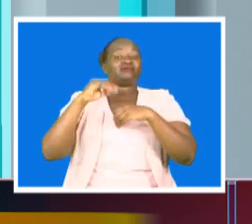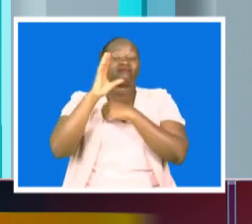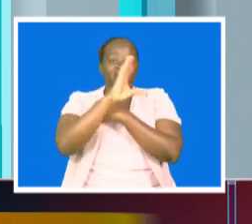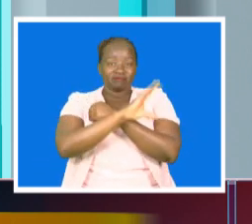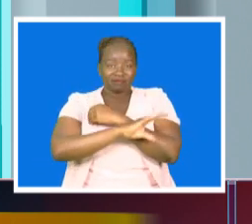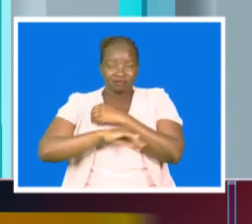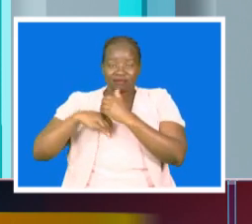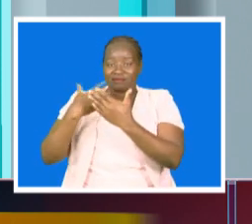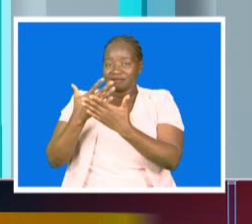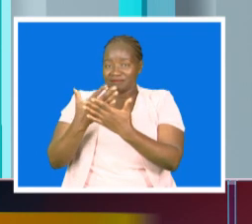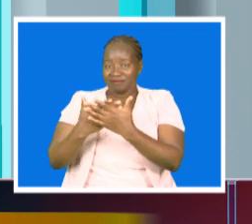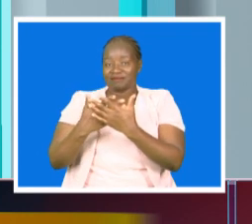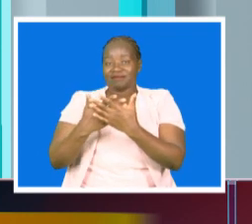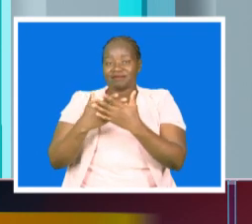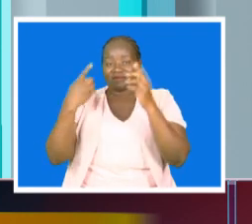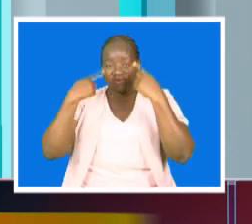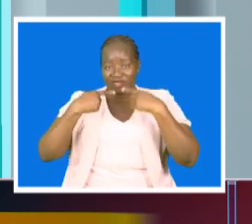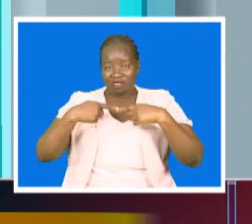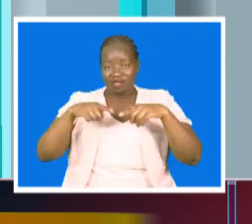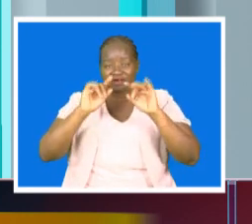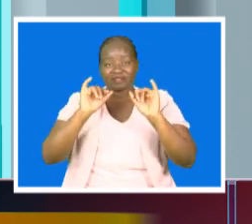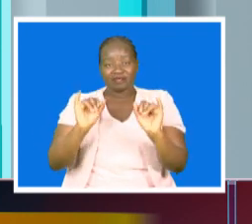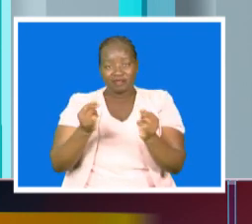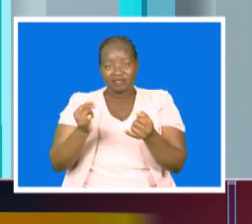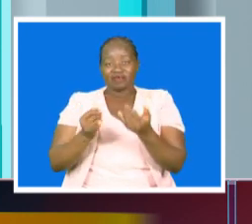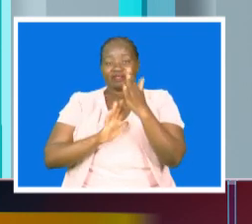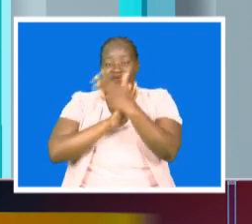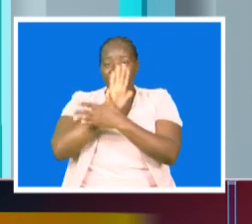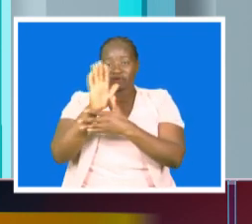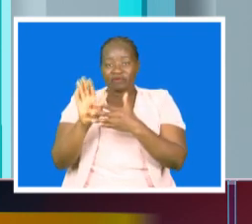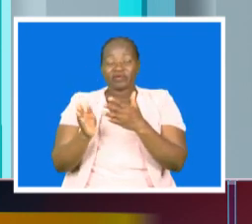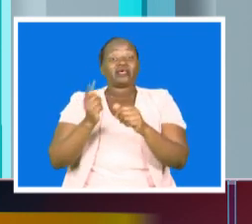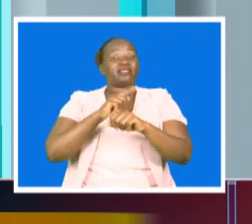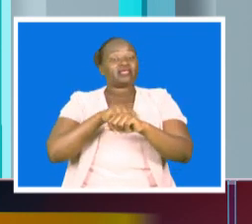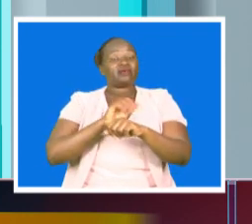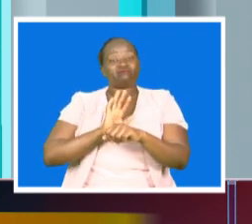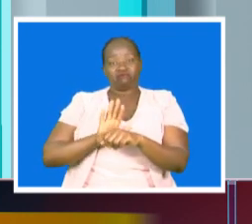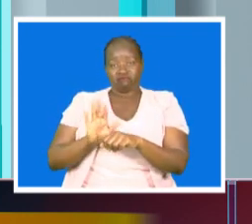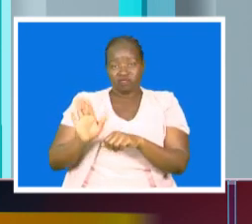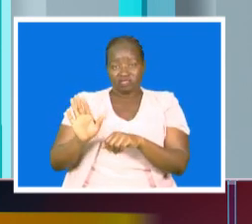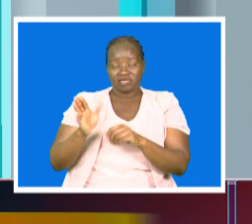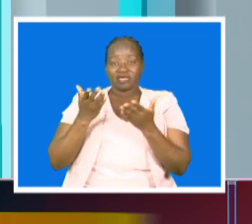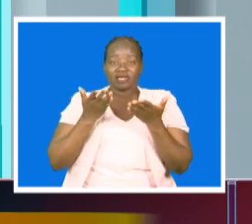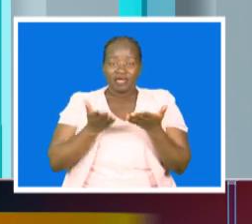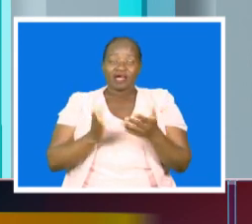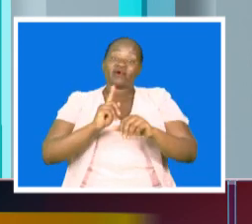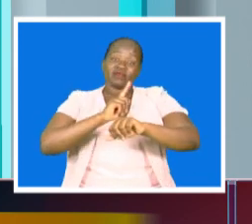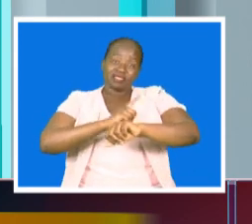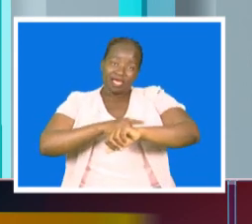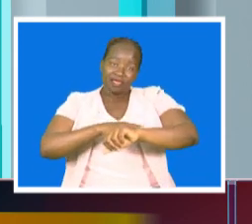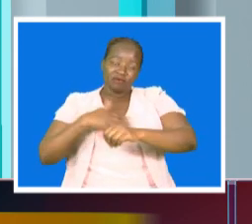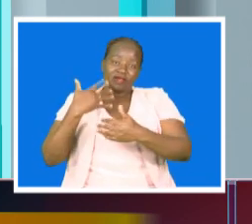furuli ndagyoka Nodo wa mutaburu kawito wa mohoro maletu kuharele kumamadha marushine Gidalele itha na